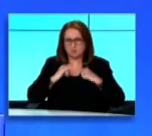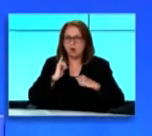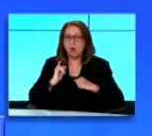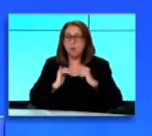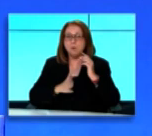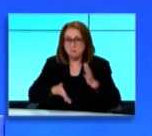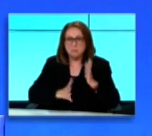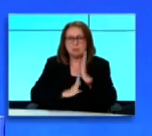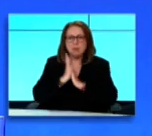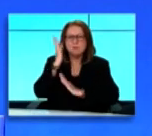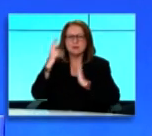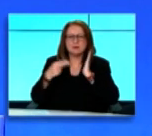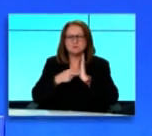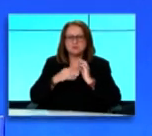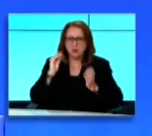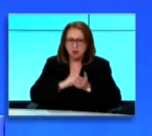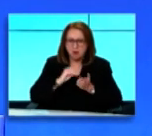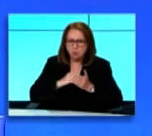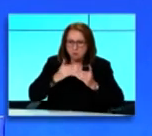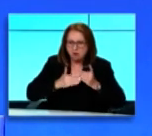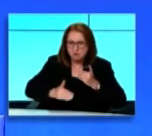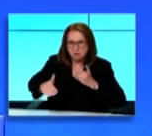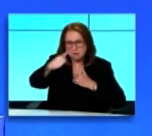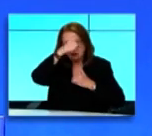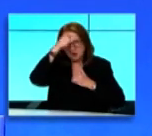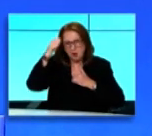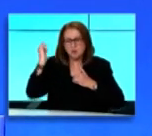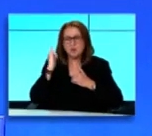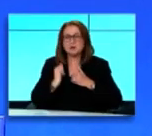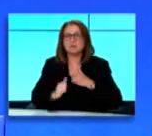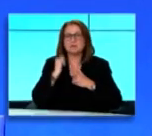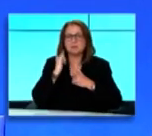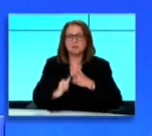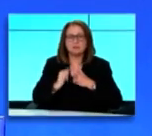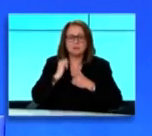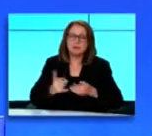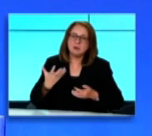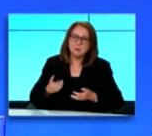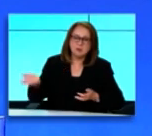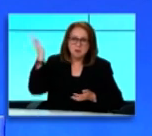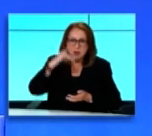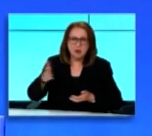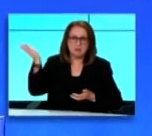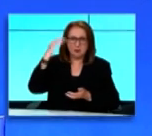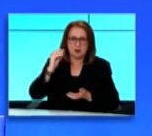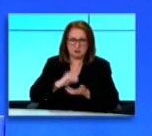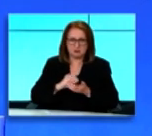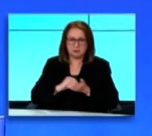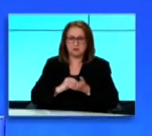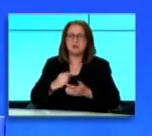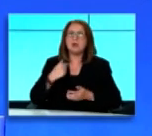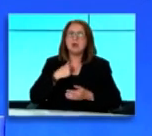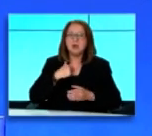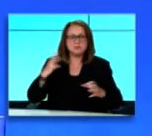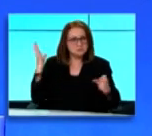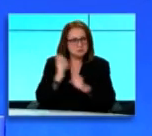δύσκολες μέρες μπροστά μας μέχρι να ολοκληρωθεί η αντιπυρική περίοδος. Πετύχαμε να προστατεύσουμε